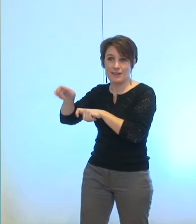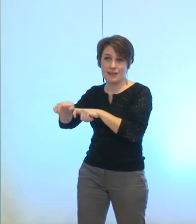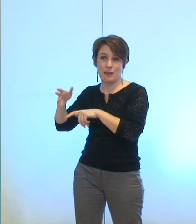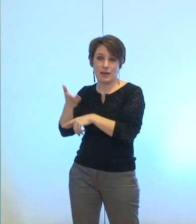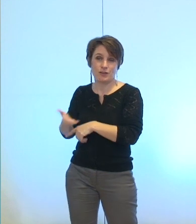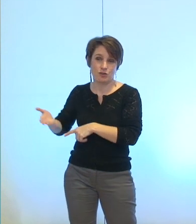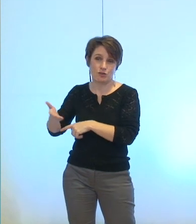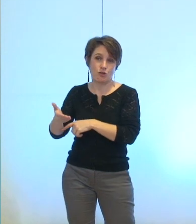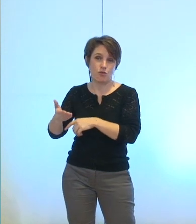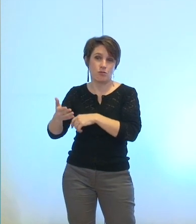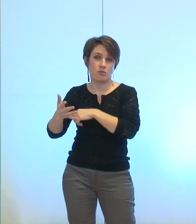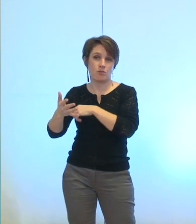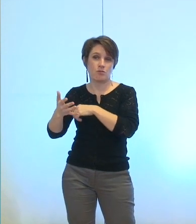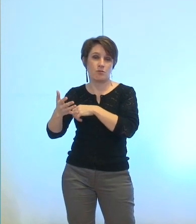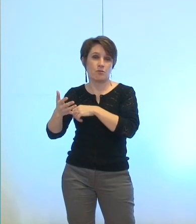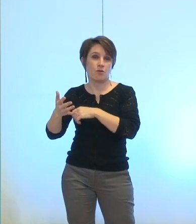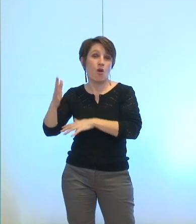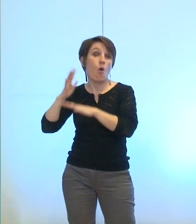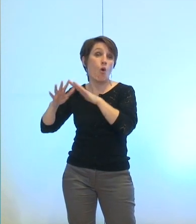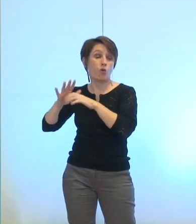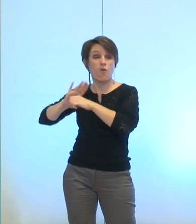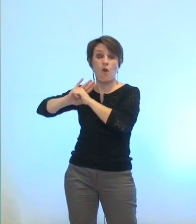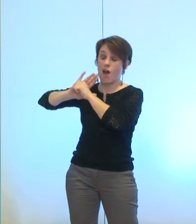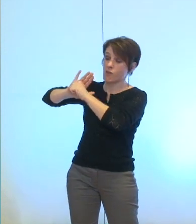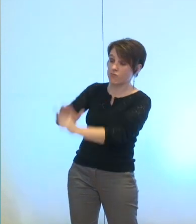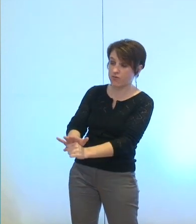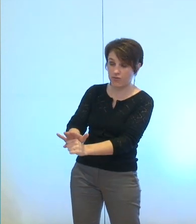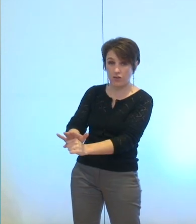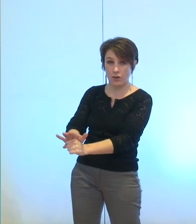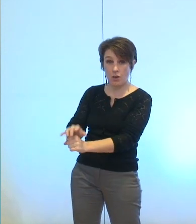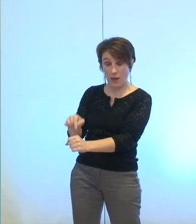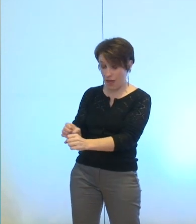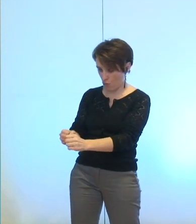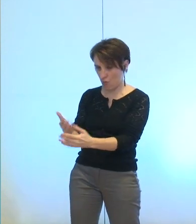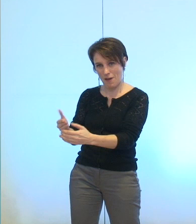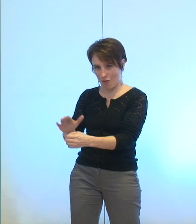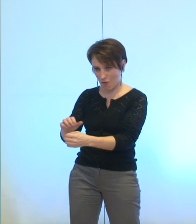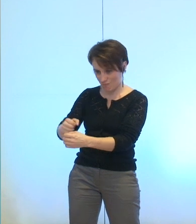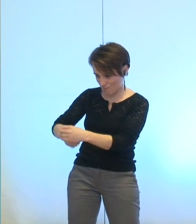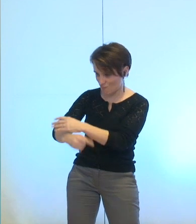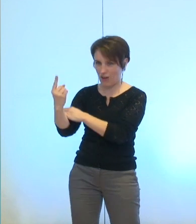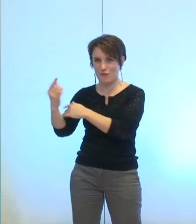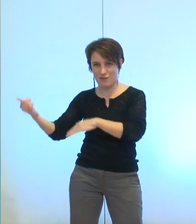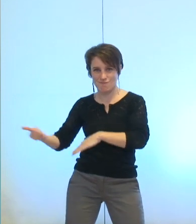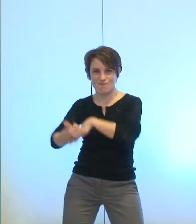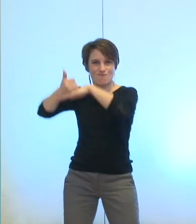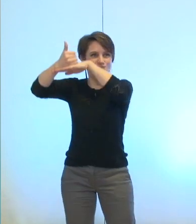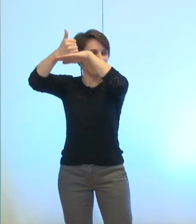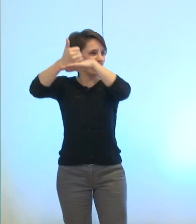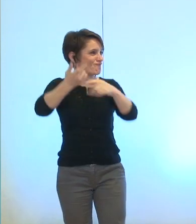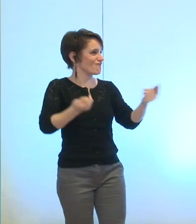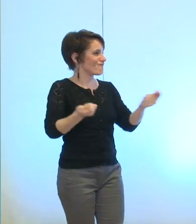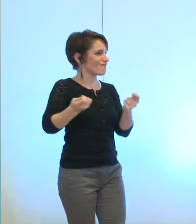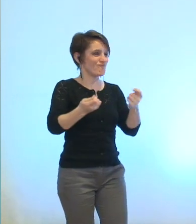petite nomenclatura augmentant les frais de réception ne respectant